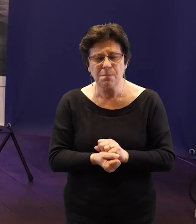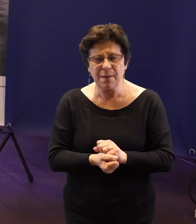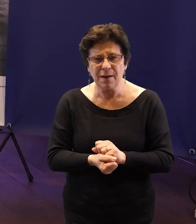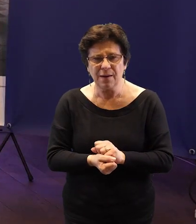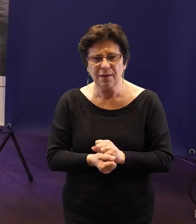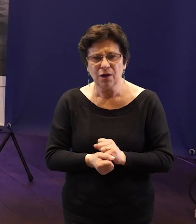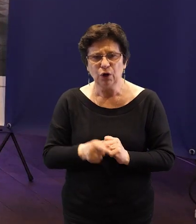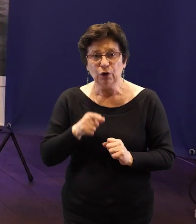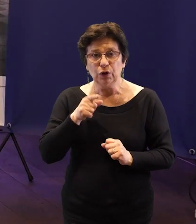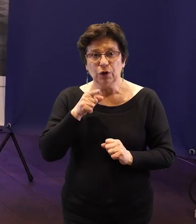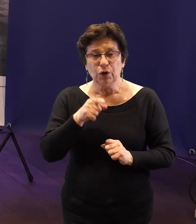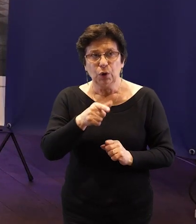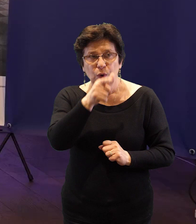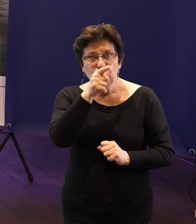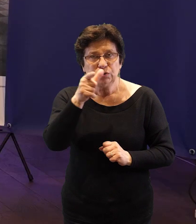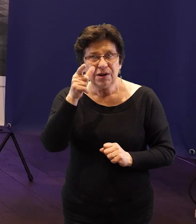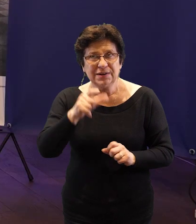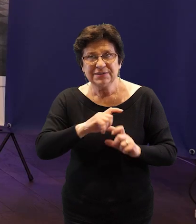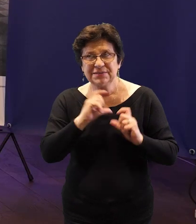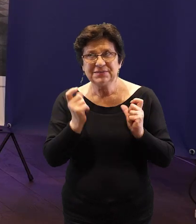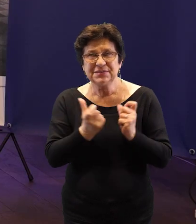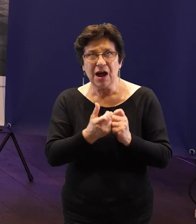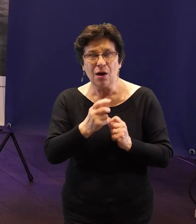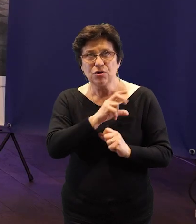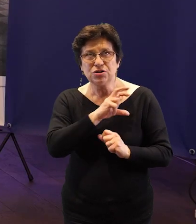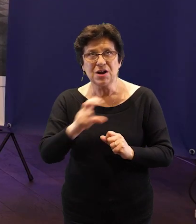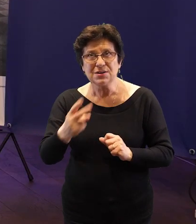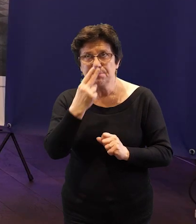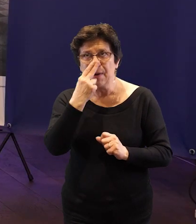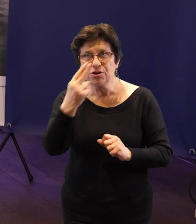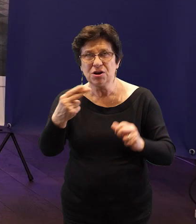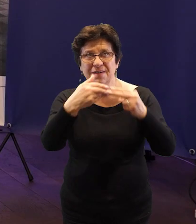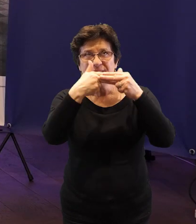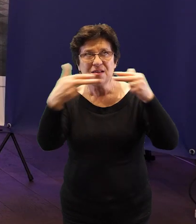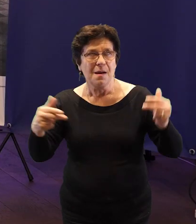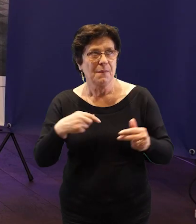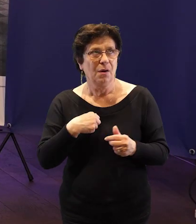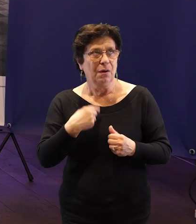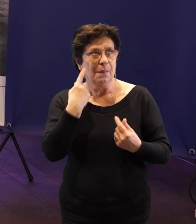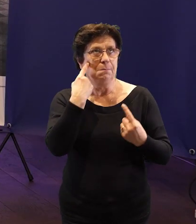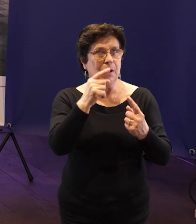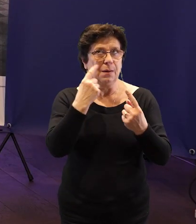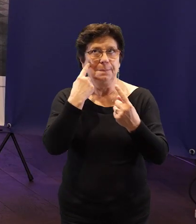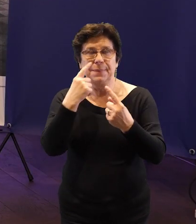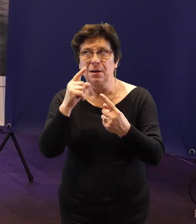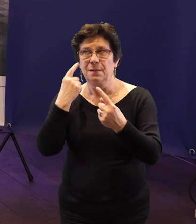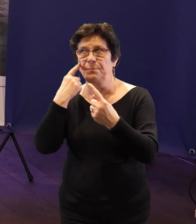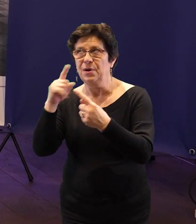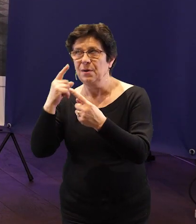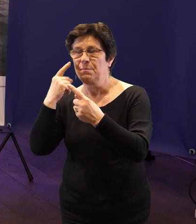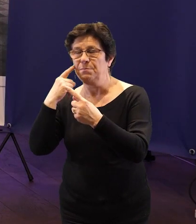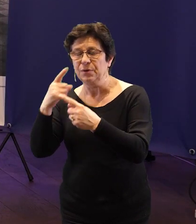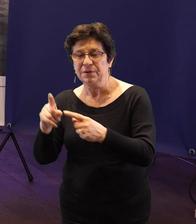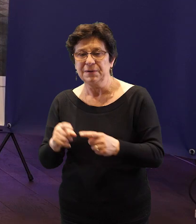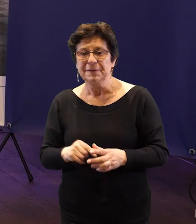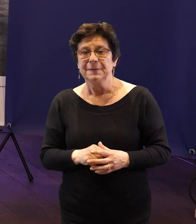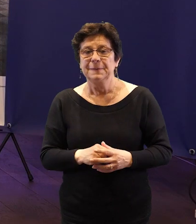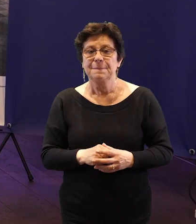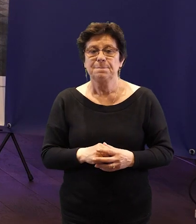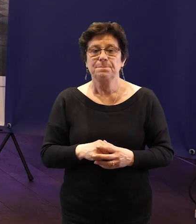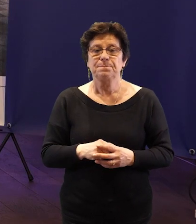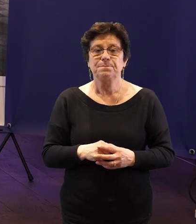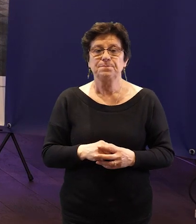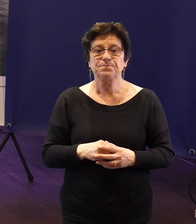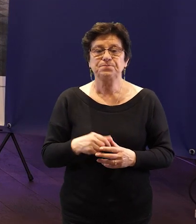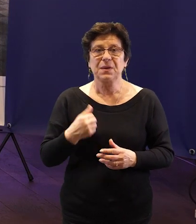oczywiście potęgowało to, że ludzie cały czas patrzyli w niebo i cały czas coś widzieli, a to z kolei potęgowało to, że tych doniesień przybywało. Zaczęły się